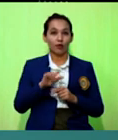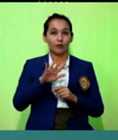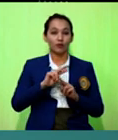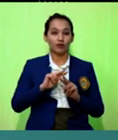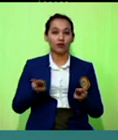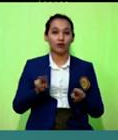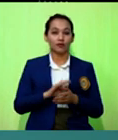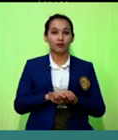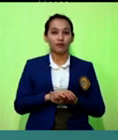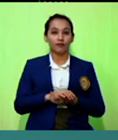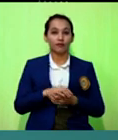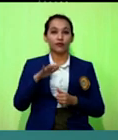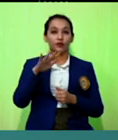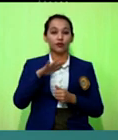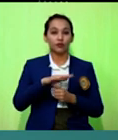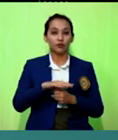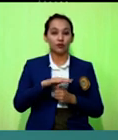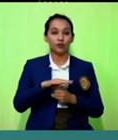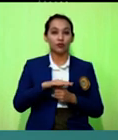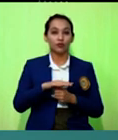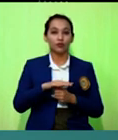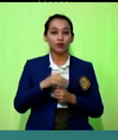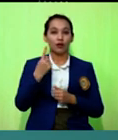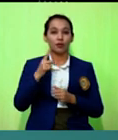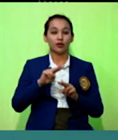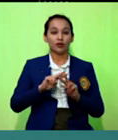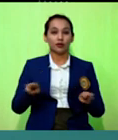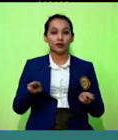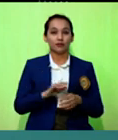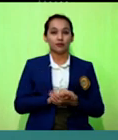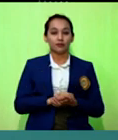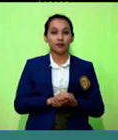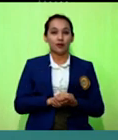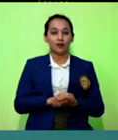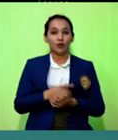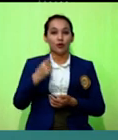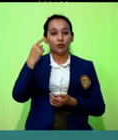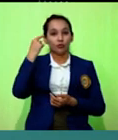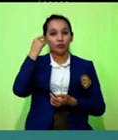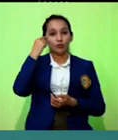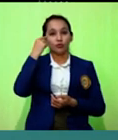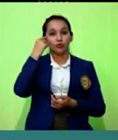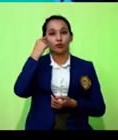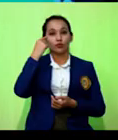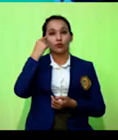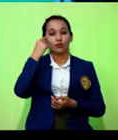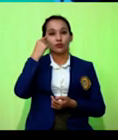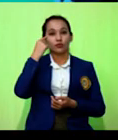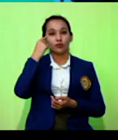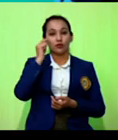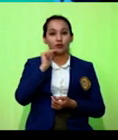edi. Soyabonni topib oldik, u 1 edi. Qani, men sizga biroz